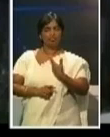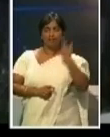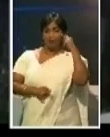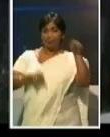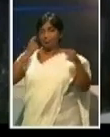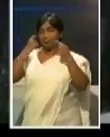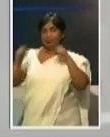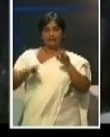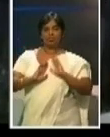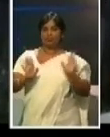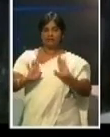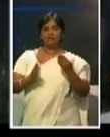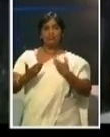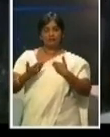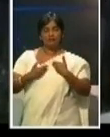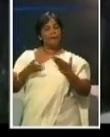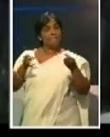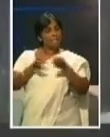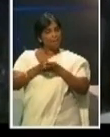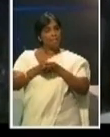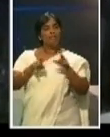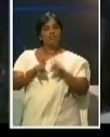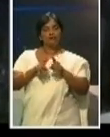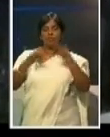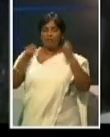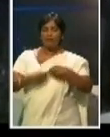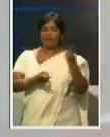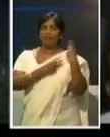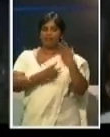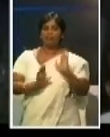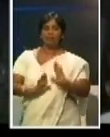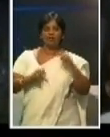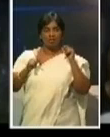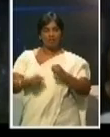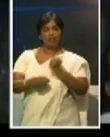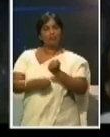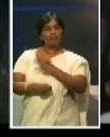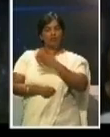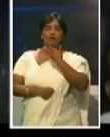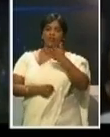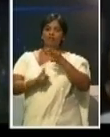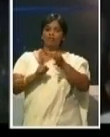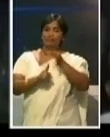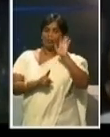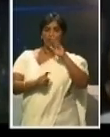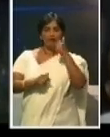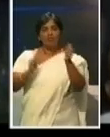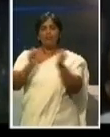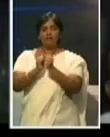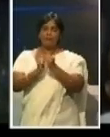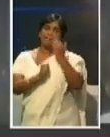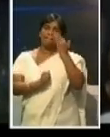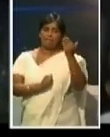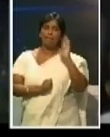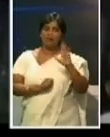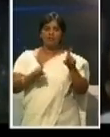එක්කෙනාට ඇඟිලි දික් කරන එක නෙවෙයි. අපි පක්ෂයක් හැටියට මේ පරාජය බාර ගන්න ඕනේ. සාද ගෝඨාභය රාජපක්ෂ ජනාධිපතිතුමා ගොඩාක් හොඳ දේවල් කරනවා කියලා අපිට